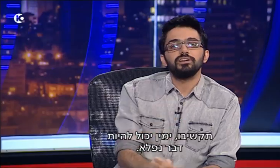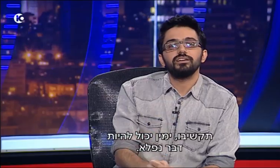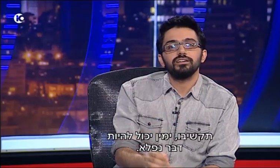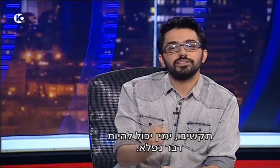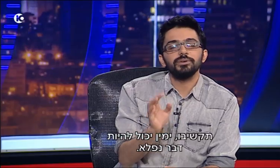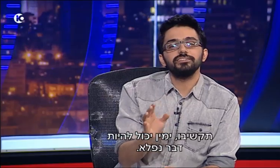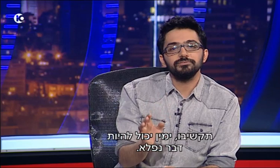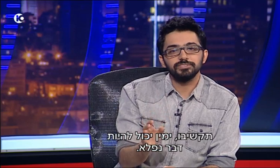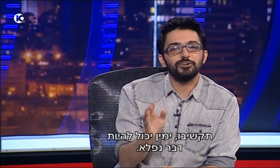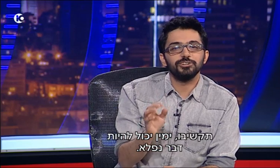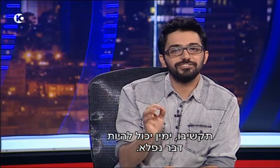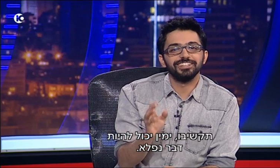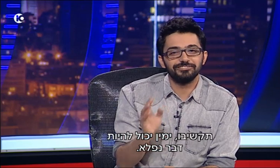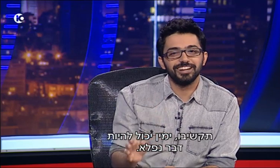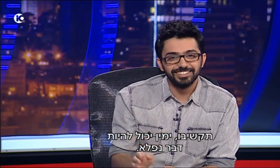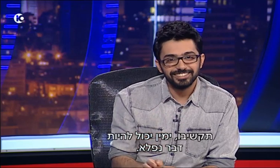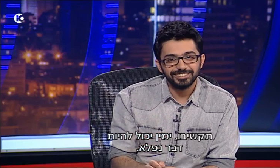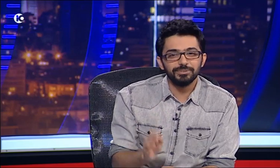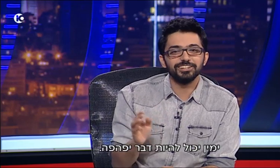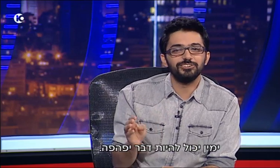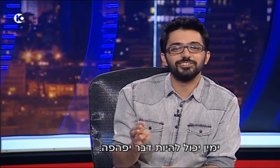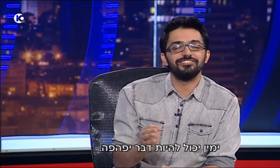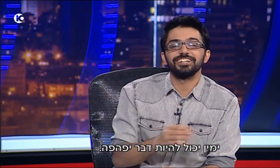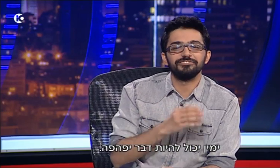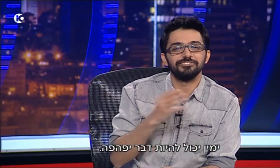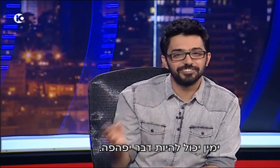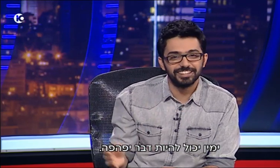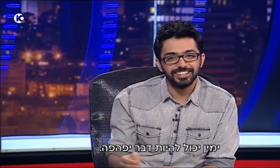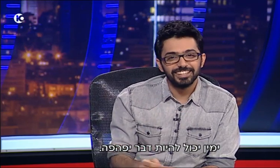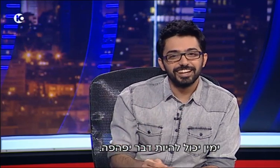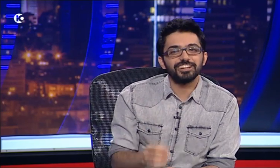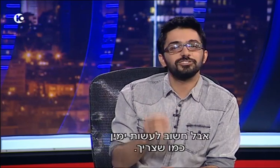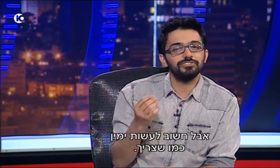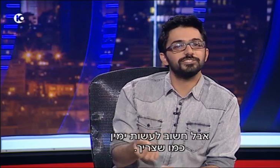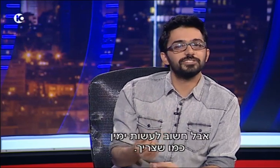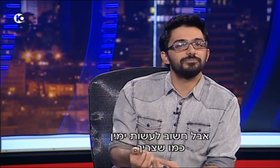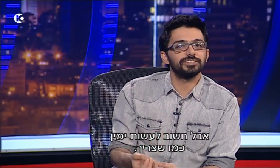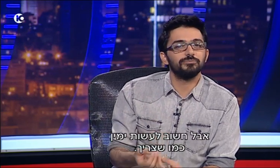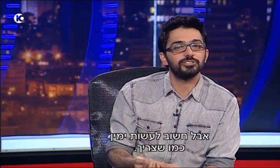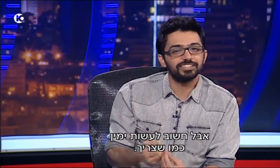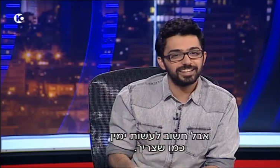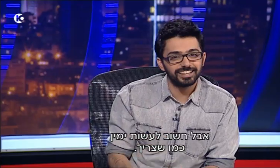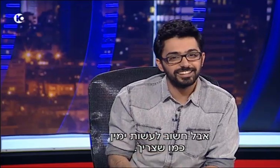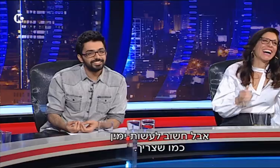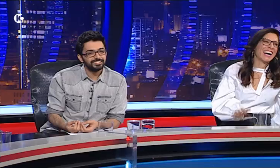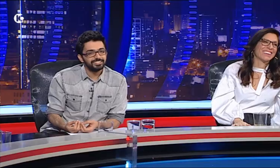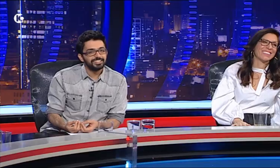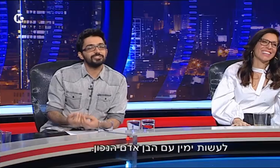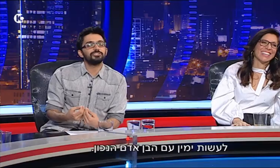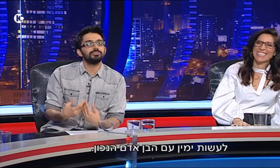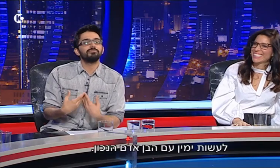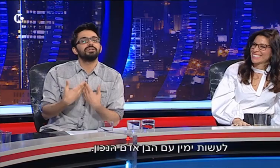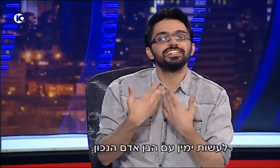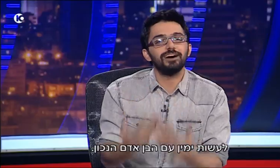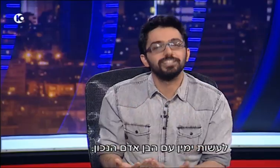תקשיבו, ימין יכול להיות דבר נפלא. ימין יכול להיות דבר יפהפה. אבל חשוב לעשות ימין כמו שצריך.